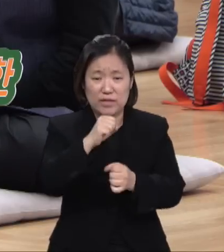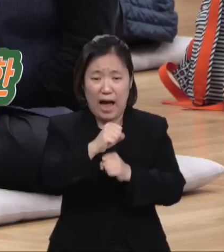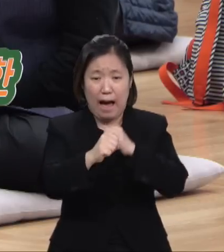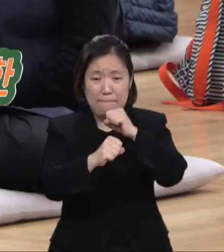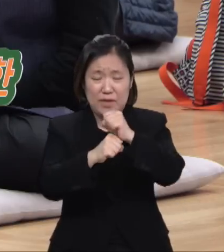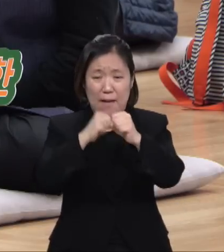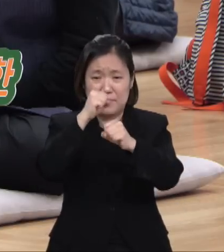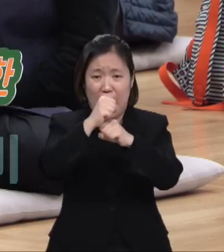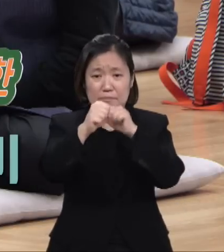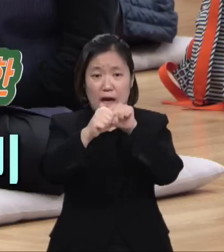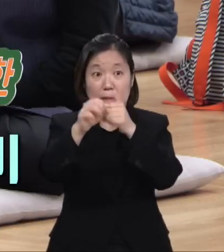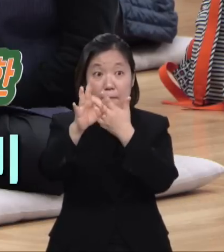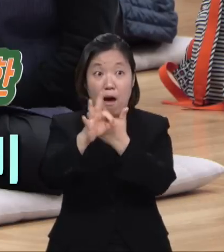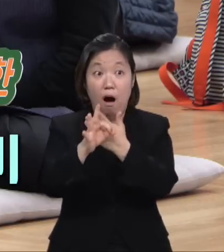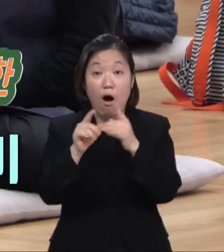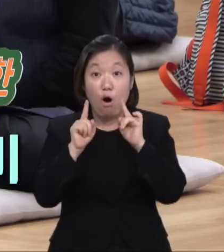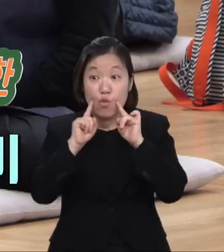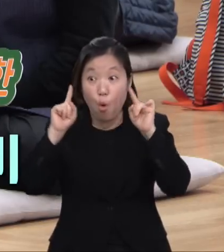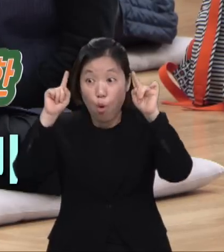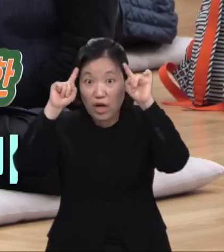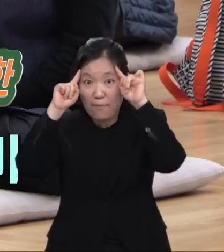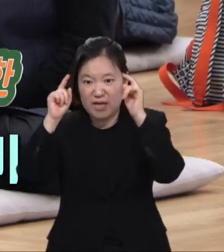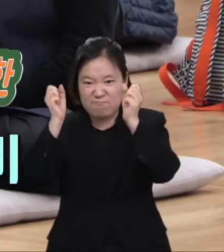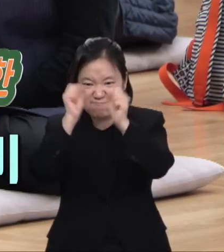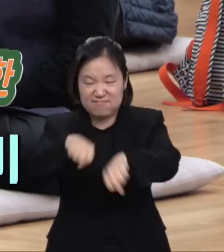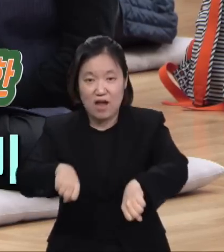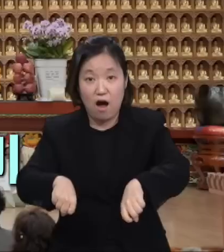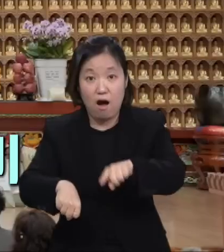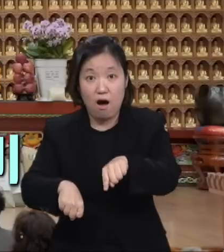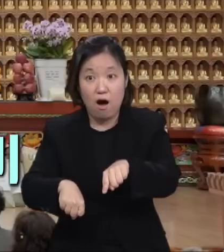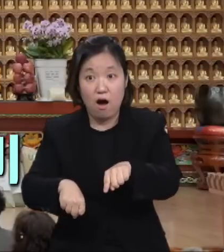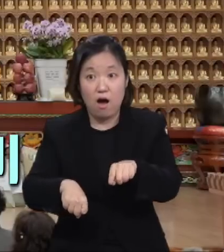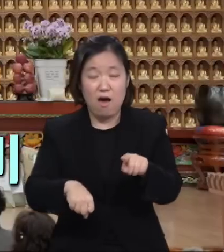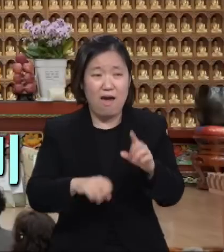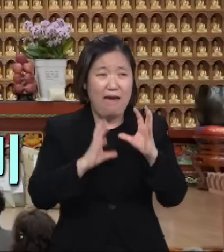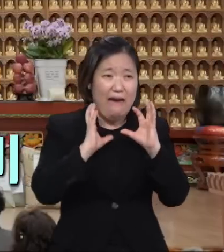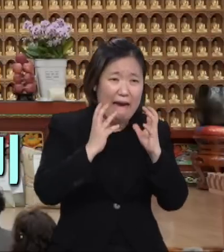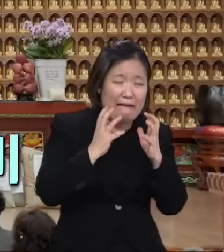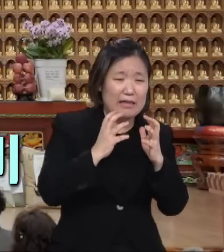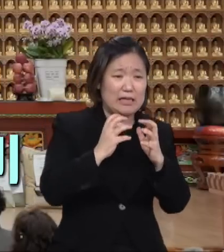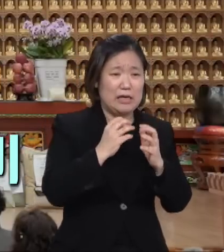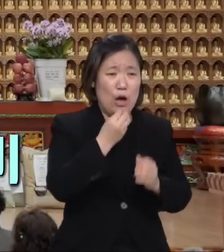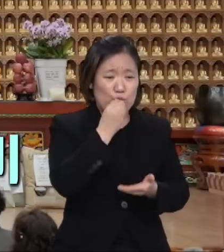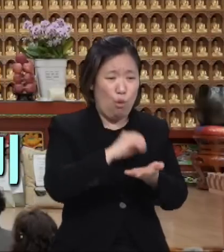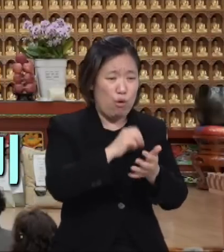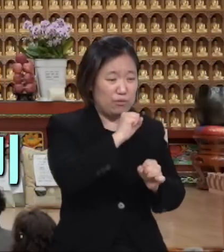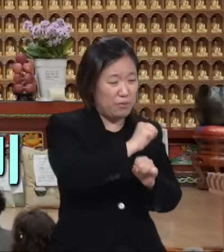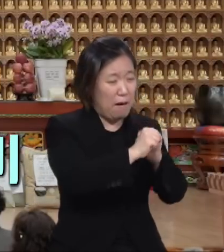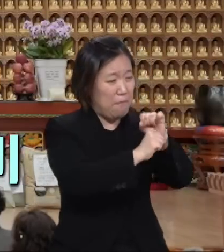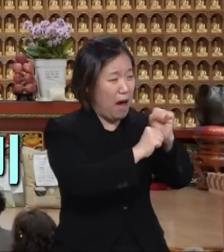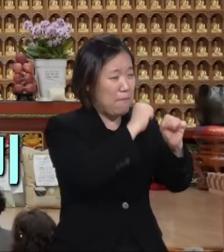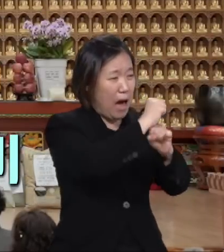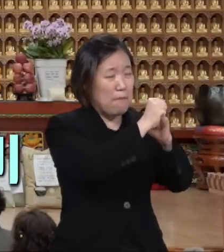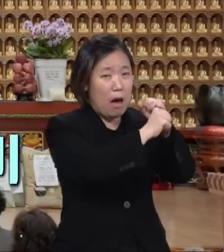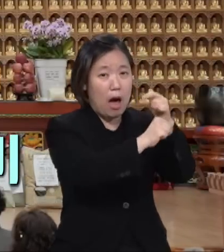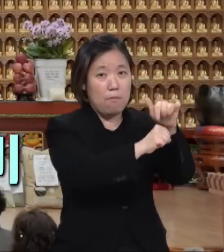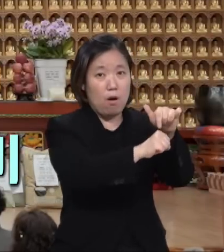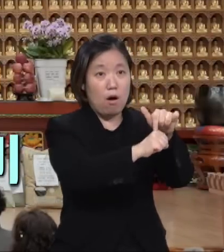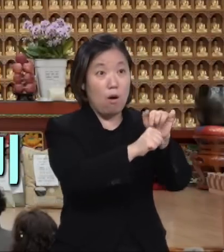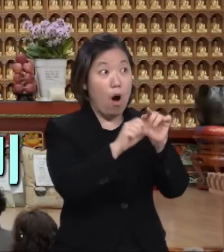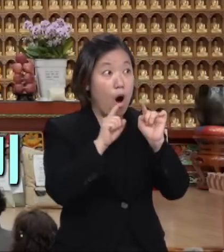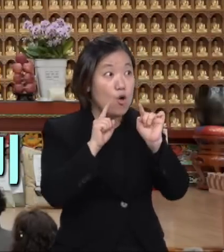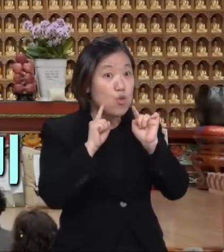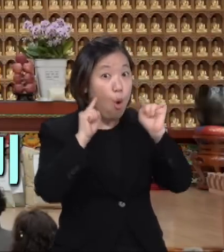나타나서 그 돌탑을 다 무너뜨리고 또 그 애기들이 돌탑을 쌓아 놓으면 또 어디선가